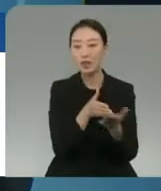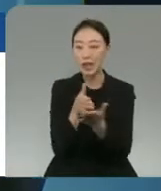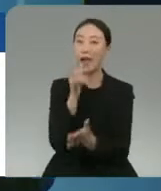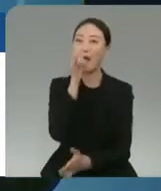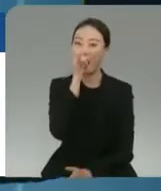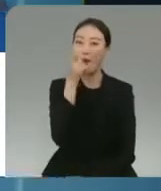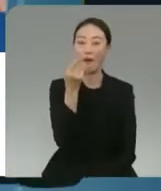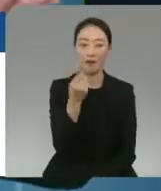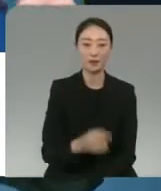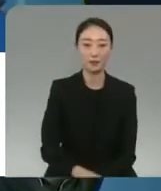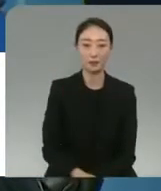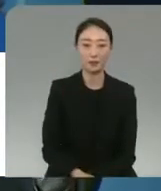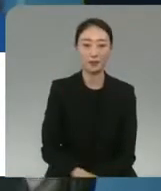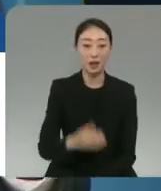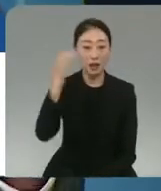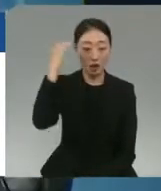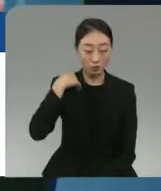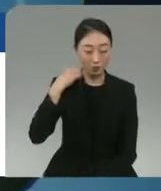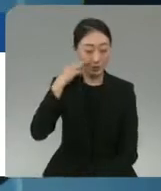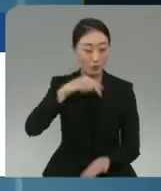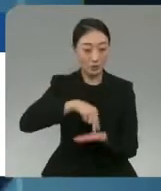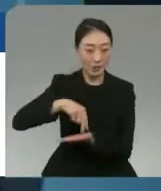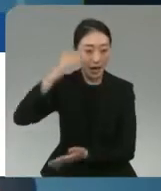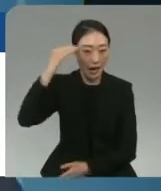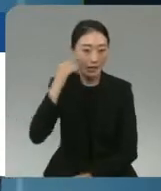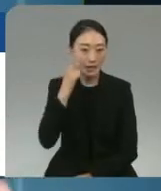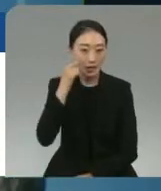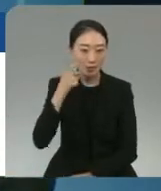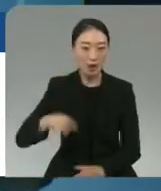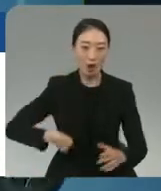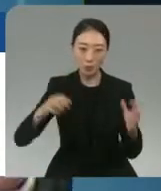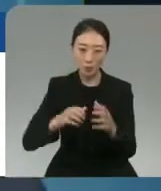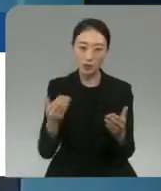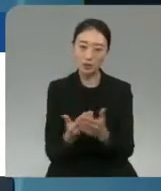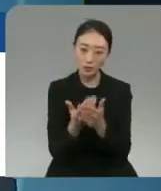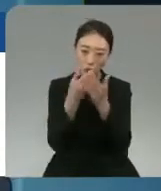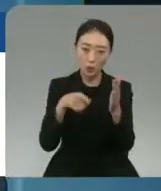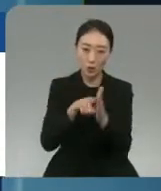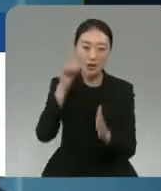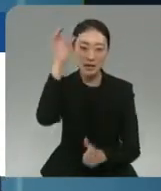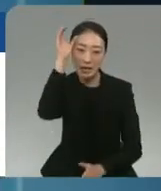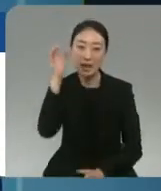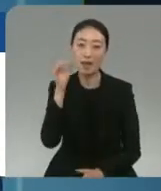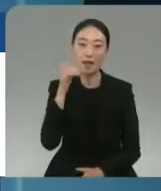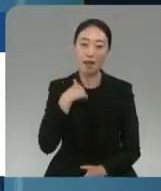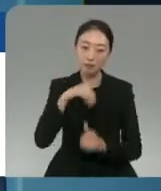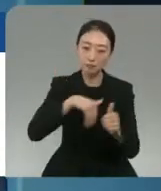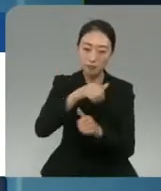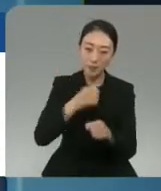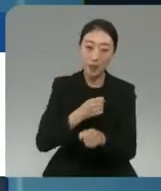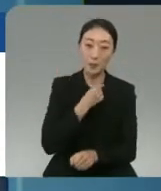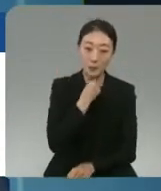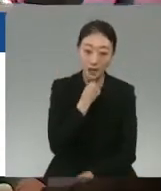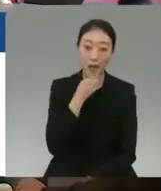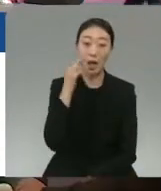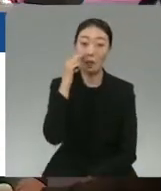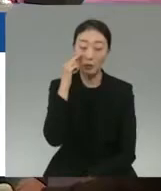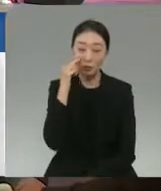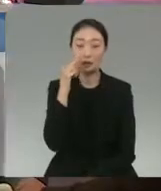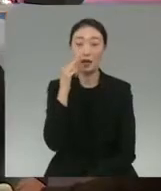như bình thường hóa hiệp định trao đổi thông tin quân sự chung hàng Nhật điều phối viên về truyền thống chiến lược hội đồng an ninh quốc gia nhà trắng trong